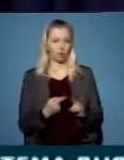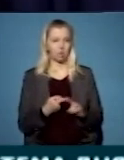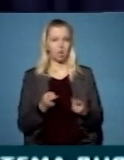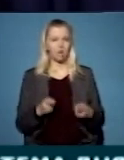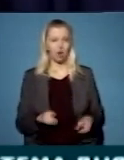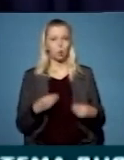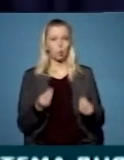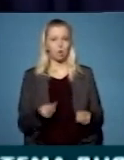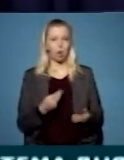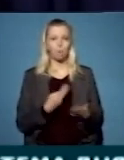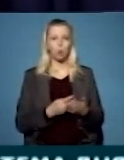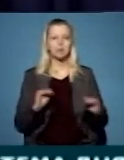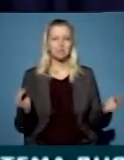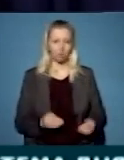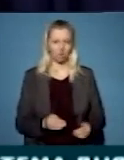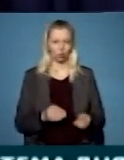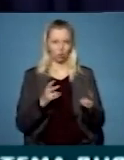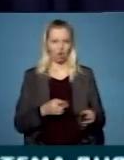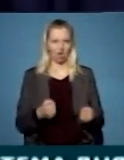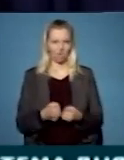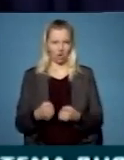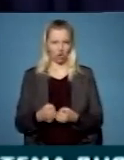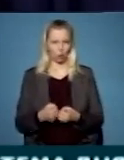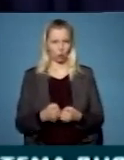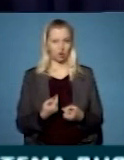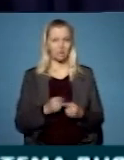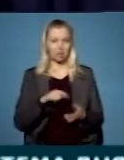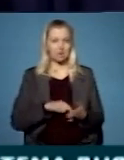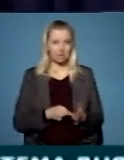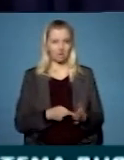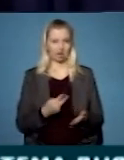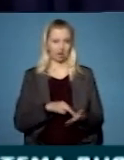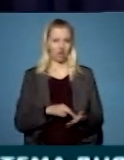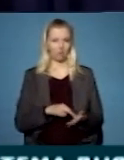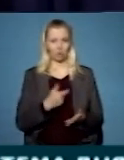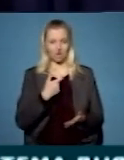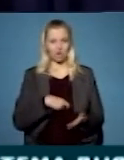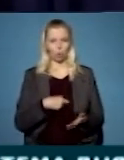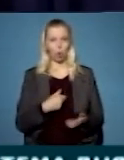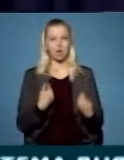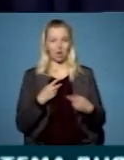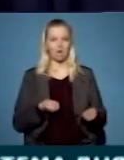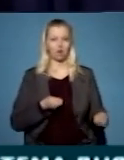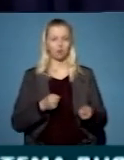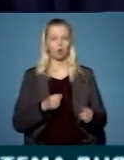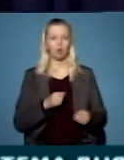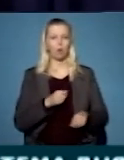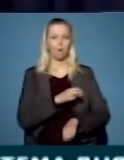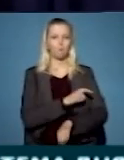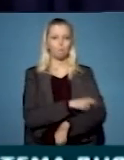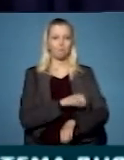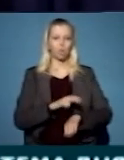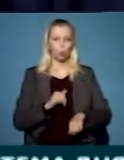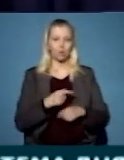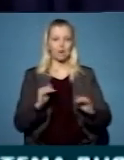реально десь показник зменшення аварійності. Тобто це та ціль, яку ставлю перед собою я, як керівник управління патрульної поліції.